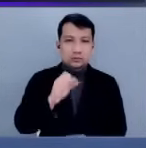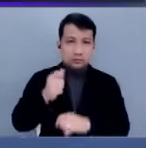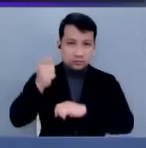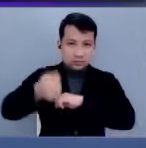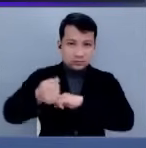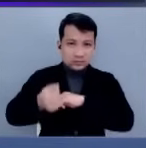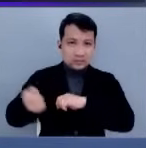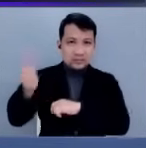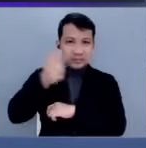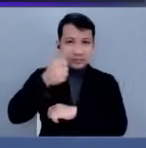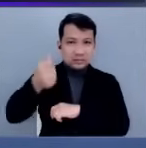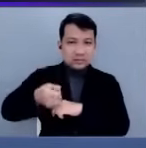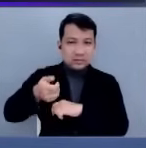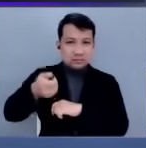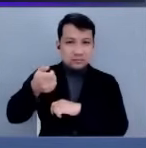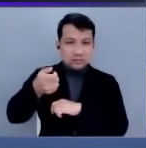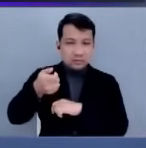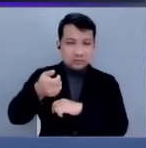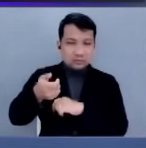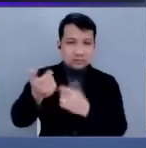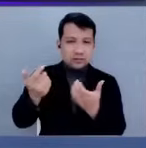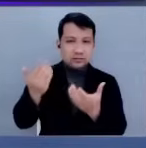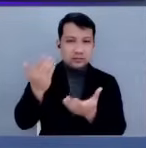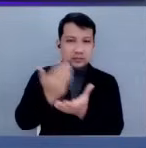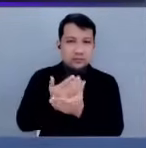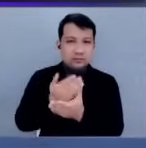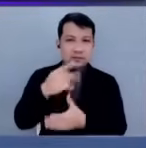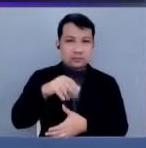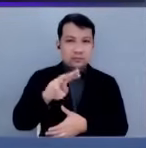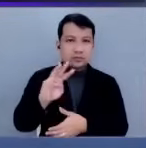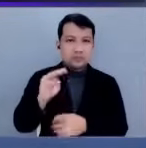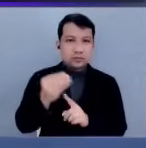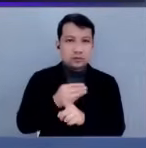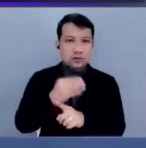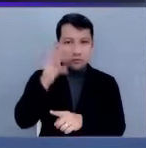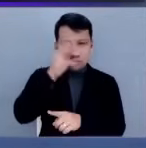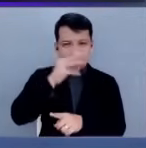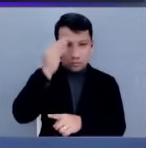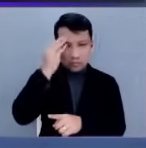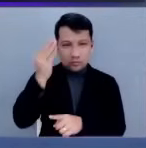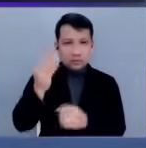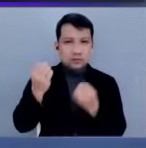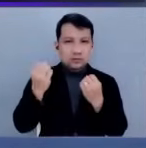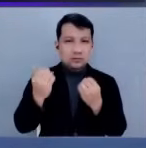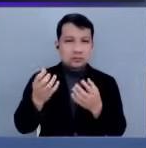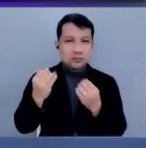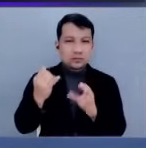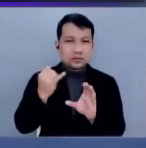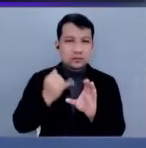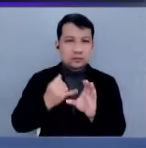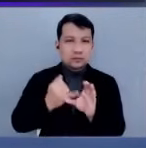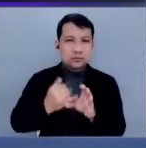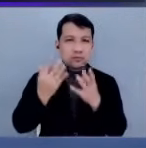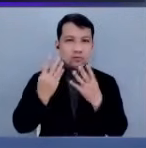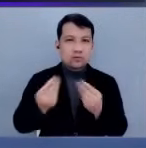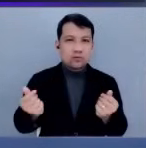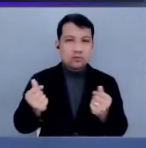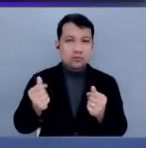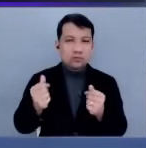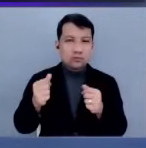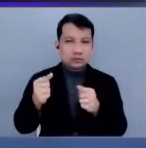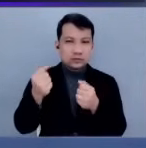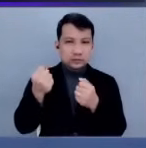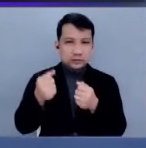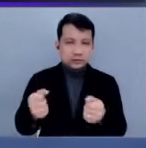mahinto ang PUV modernization program. Pangamba nila, libo-libong jeep ang mawawala sa kalsada kapag